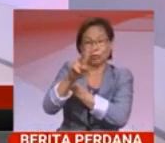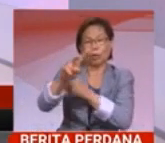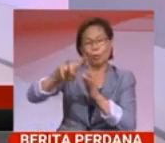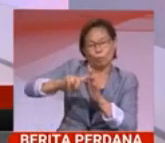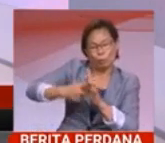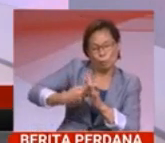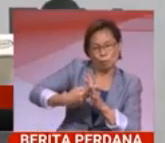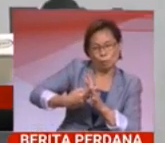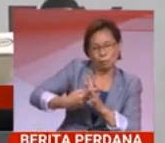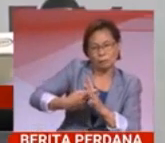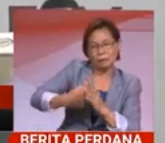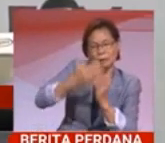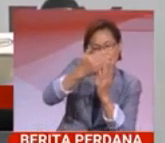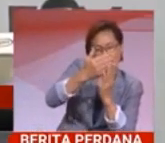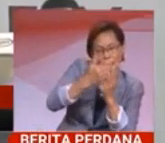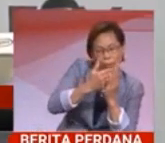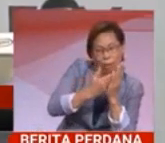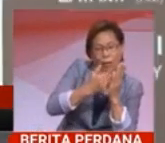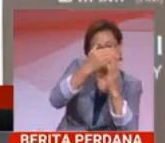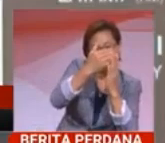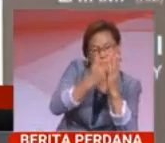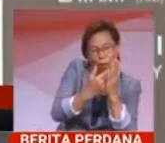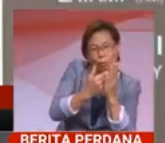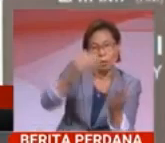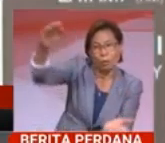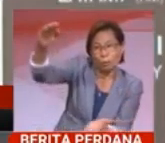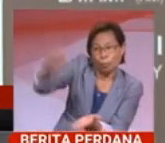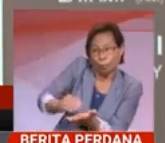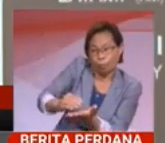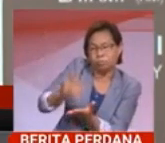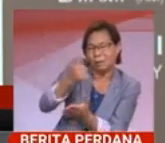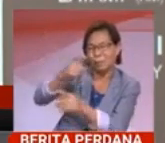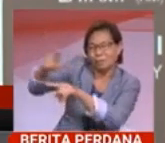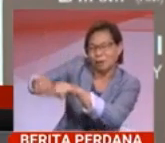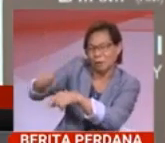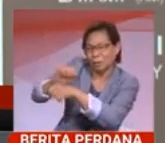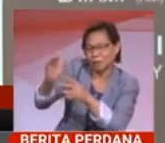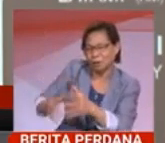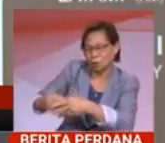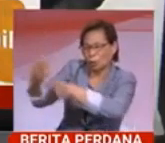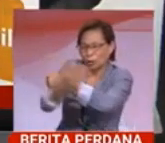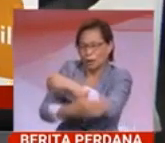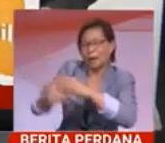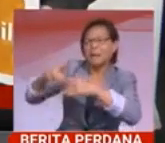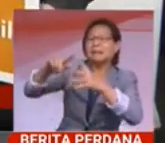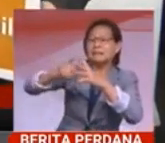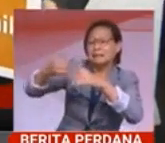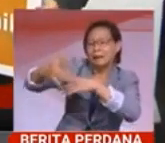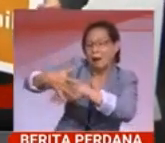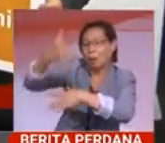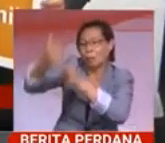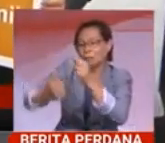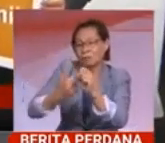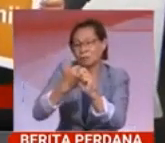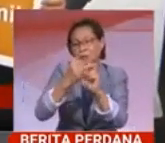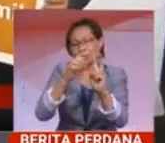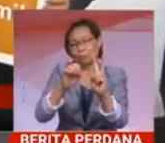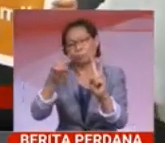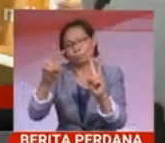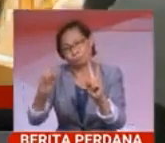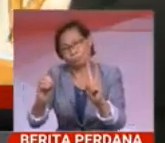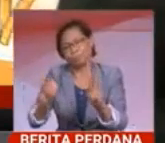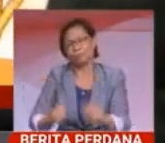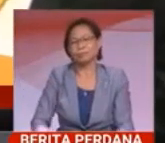telah mulai melaksanakan langkah-langkah untuk meminimumkan kebergantungan pekerja asing sejak awal tahun ini hai